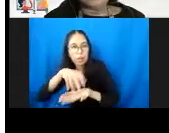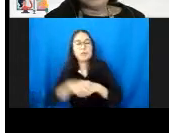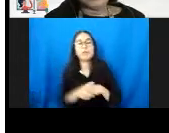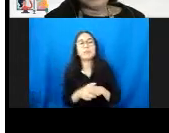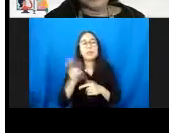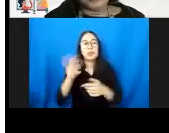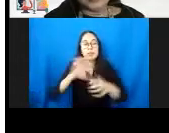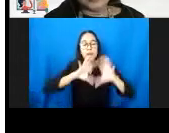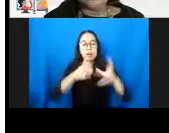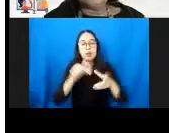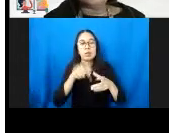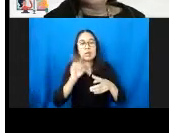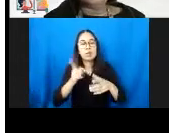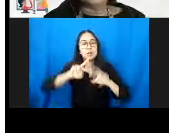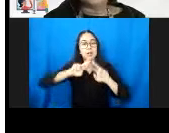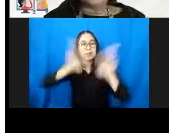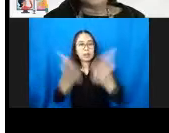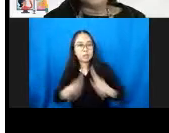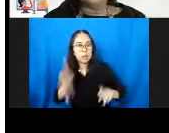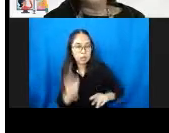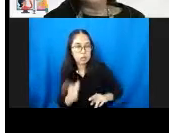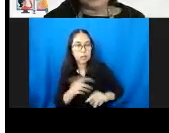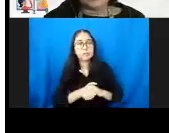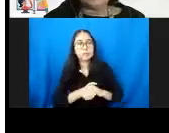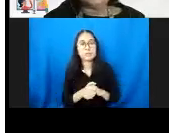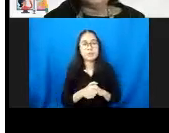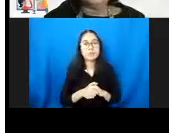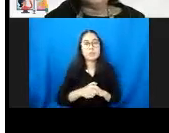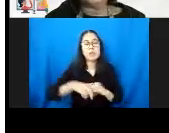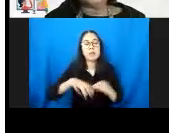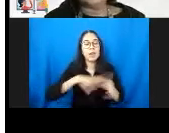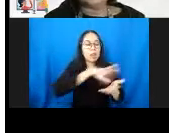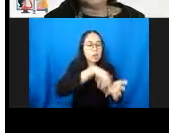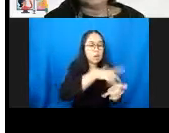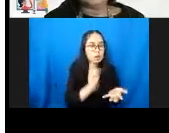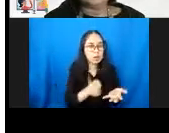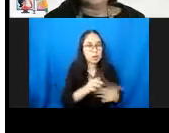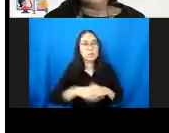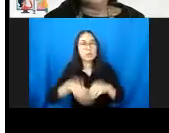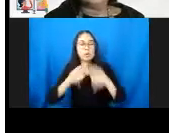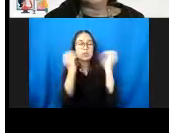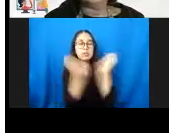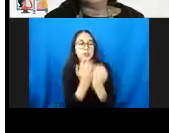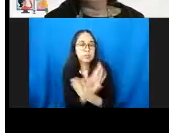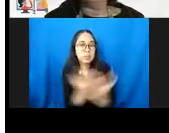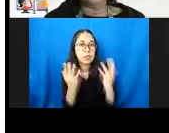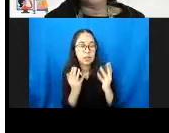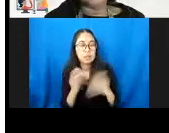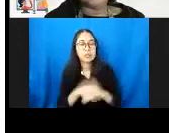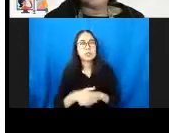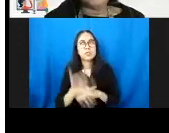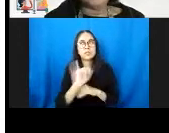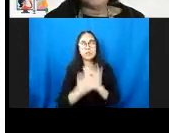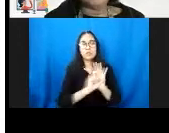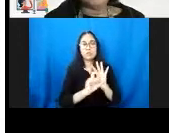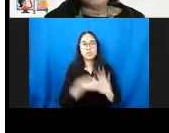yang LSM internasional, ada yang lokal, ada yang organisasi kemasyarakatan. Jadi misalnya macam